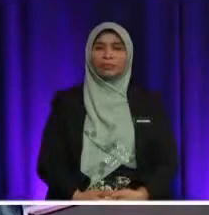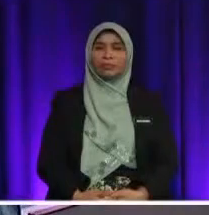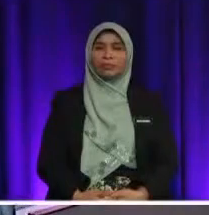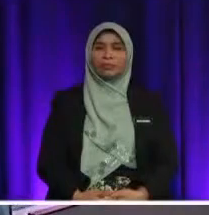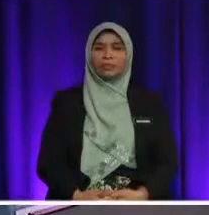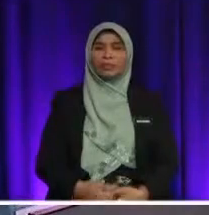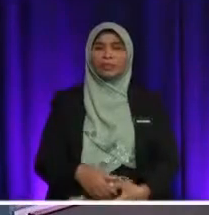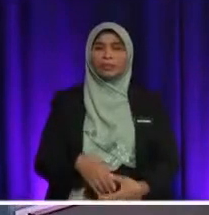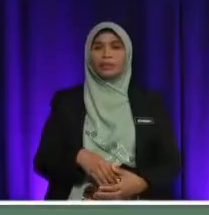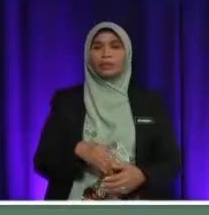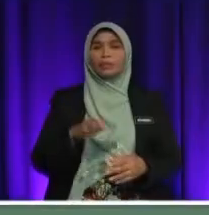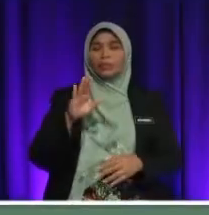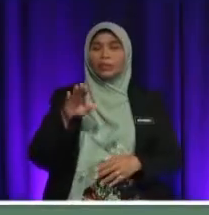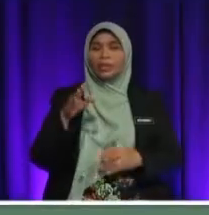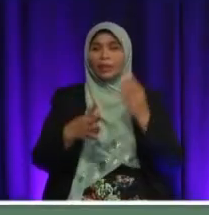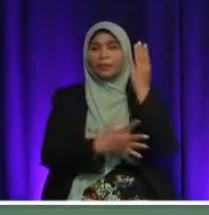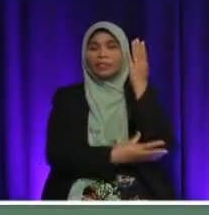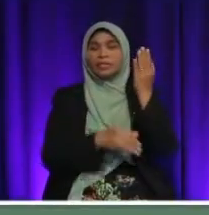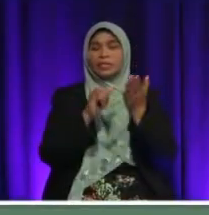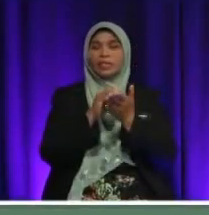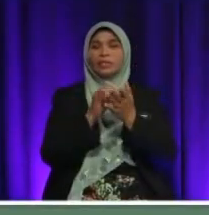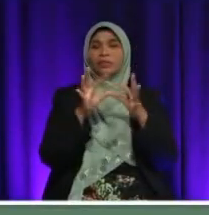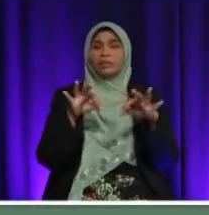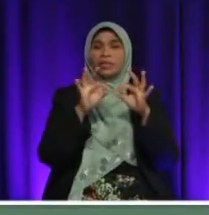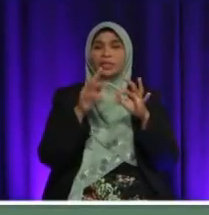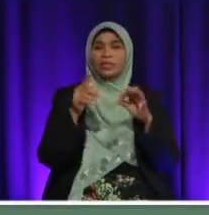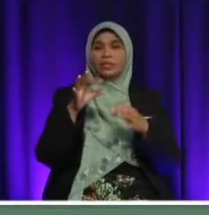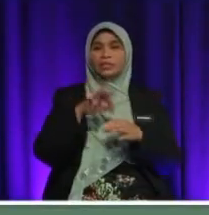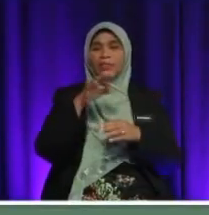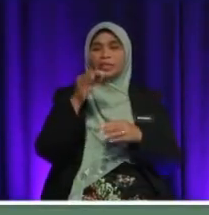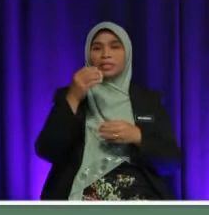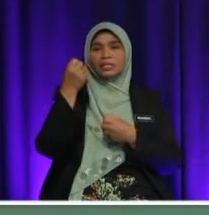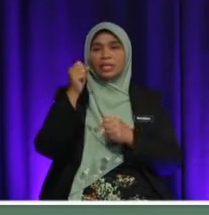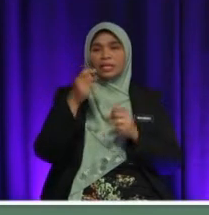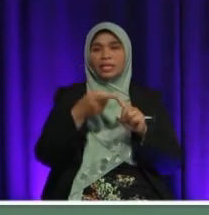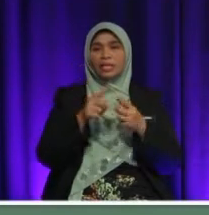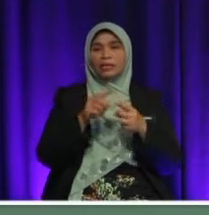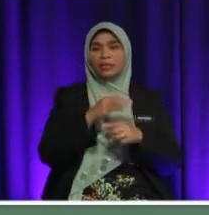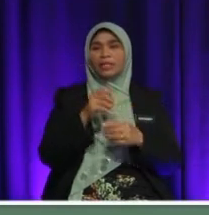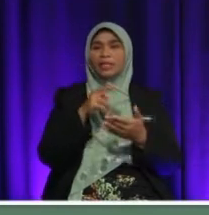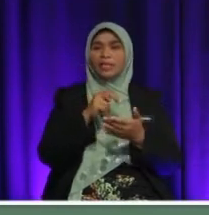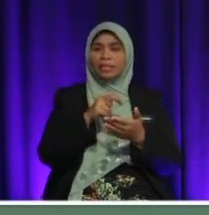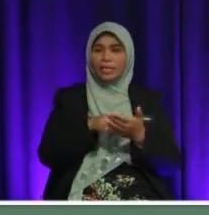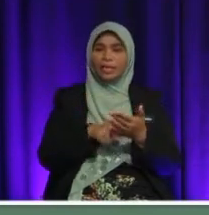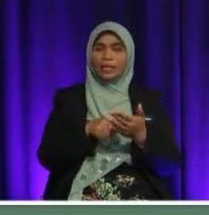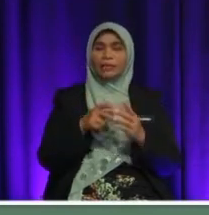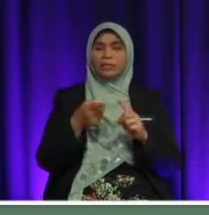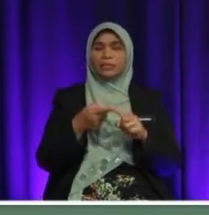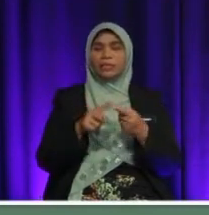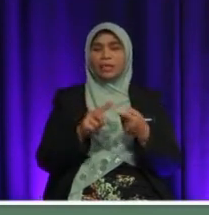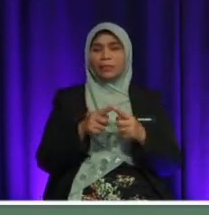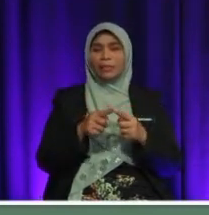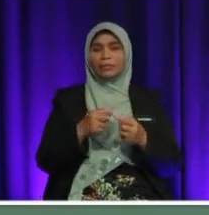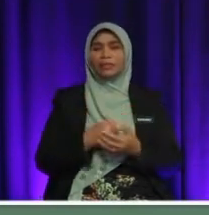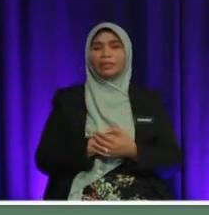ya betul budak miskin itu mementingkan semangat setiakawan dan nilai persahabatan diri dari pada kepentingan sendiri